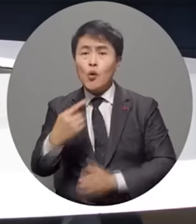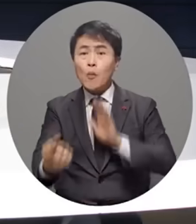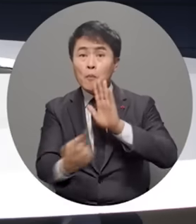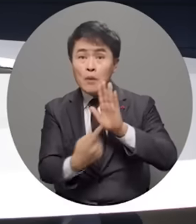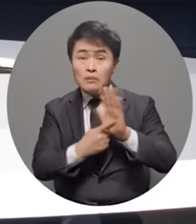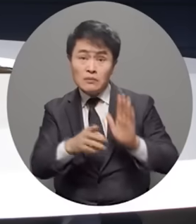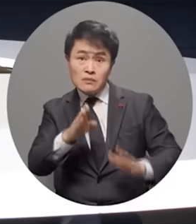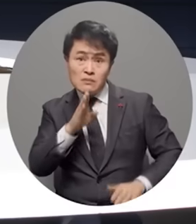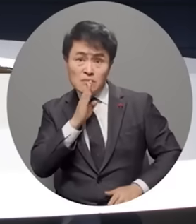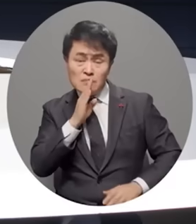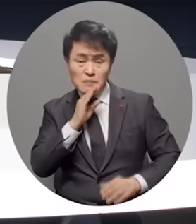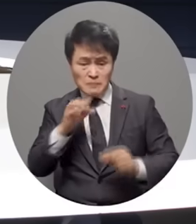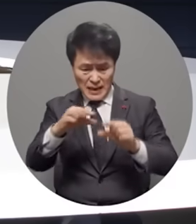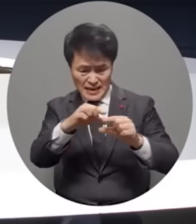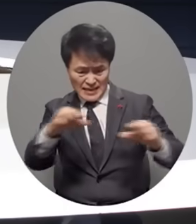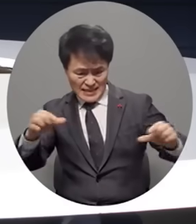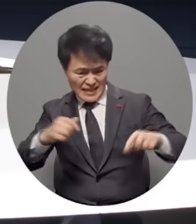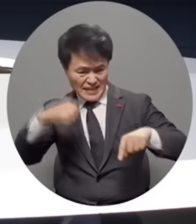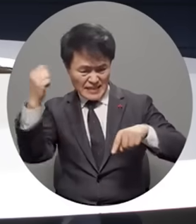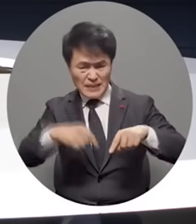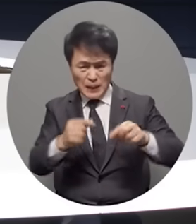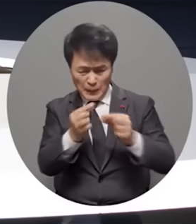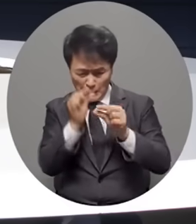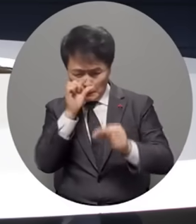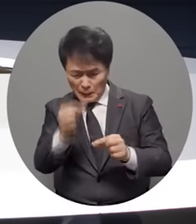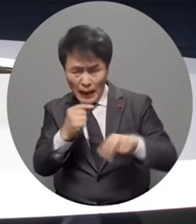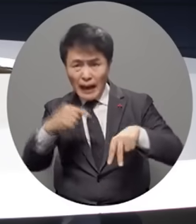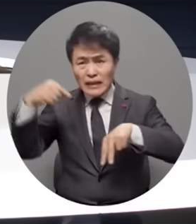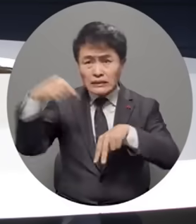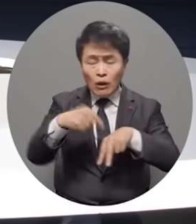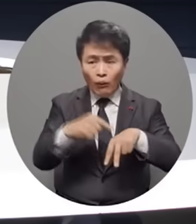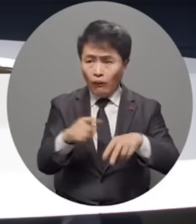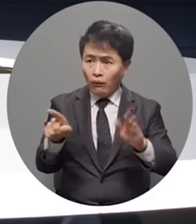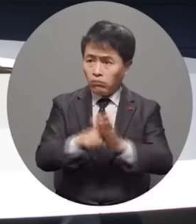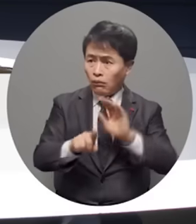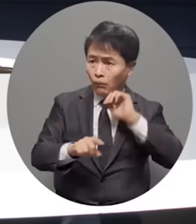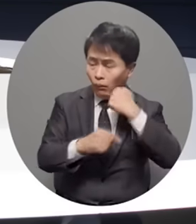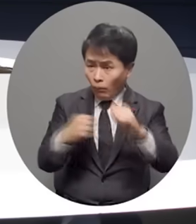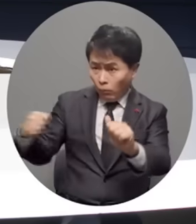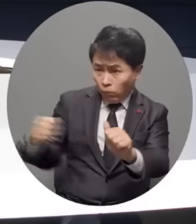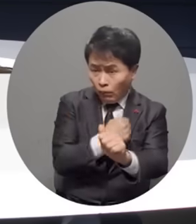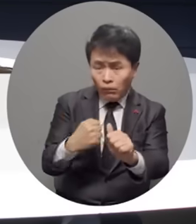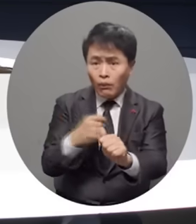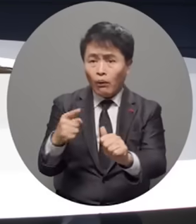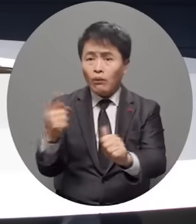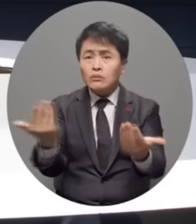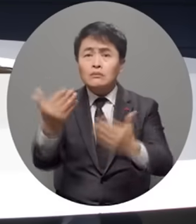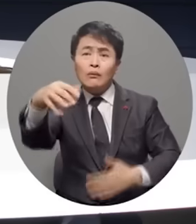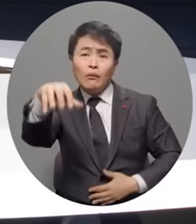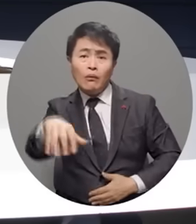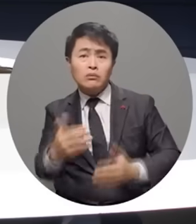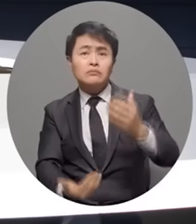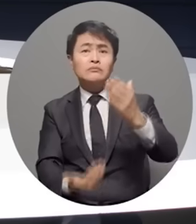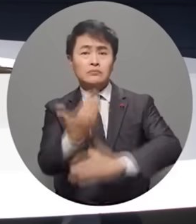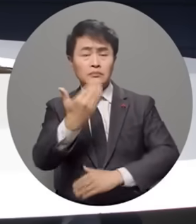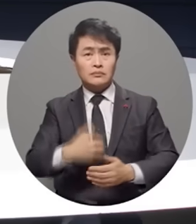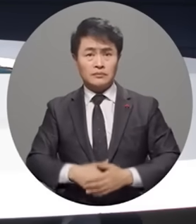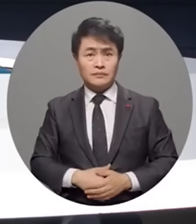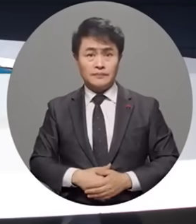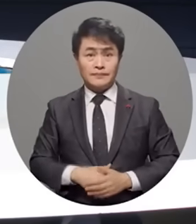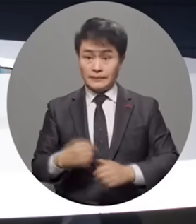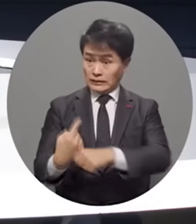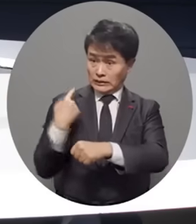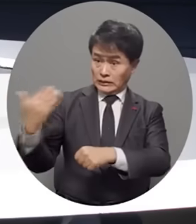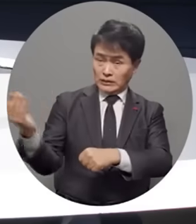실제로 자로 때리고 송곳으로 찌르는 믿기 힘든 폭력이 어느 직장 안에서 벌어지고 있었습니다.